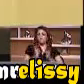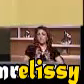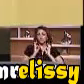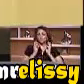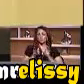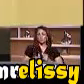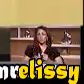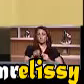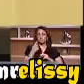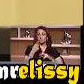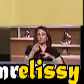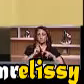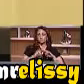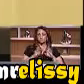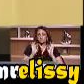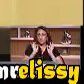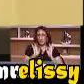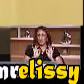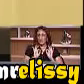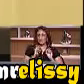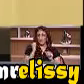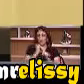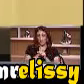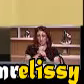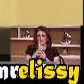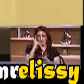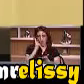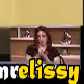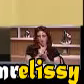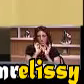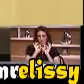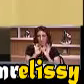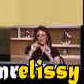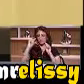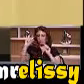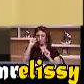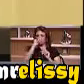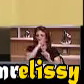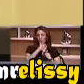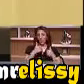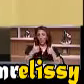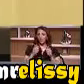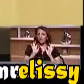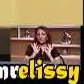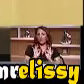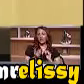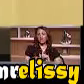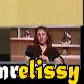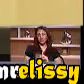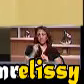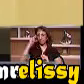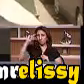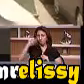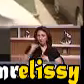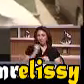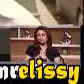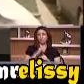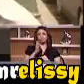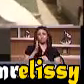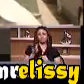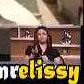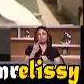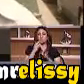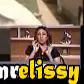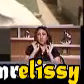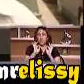الصحة بيقول فيها ان ممكن لا يطبق كادر الاطباء هذا العام، واحنا بنشوف ان هذه تصريحات محبطة لكل الاطباء. يا وزير